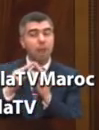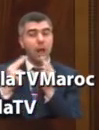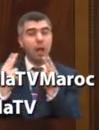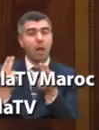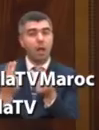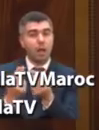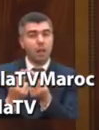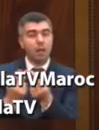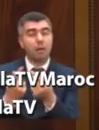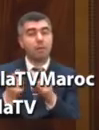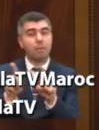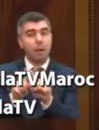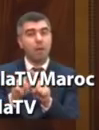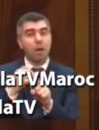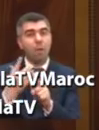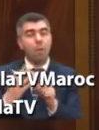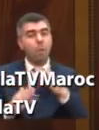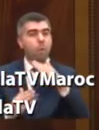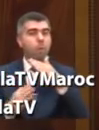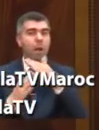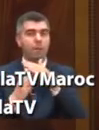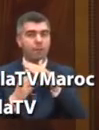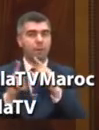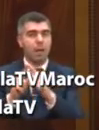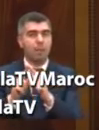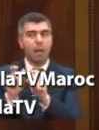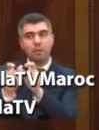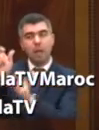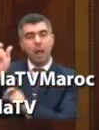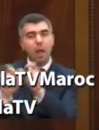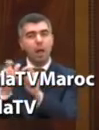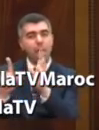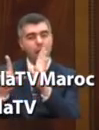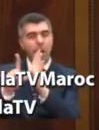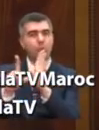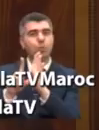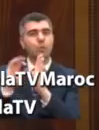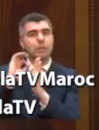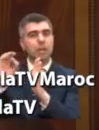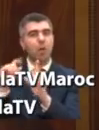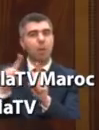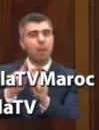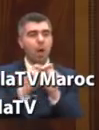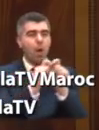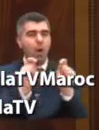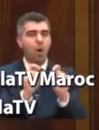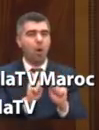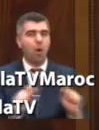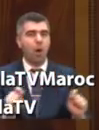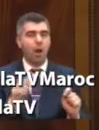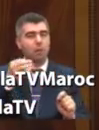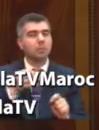إنهاء الاحتلال وإقرار حق الشعب الفلسطيني في دولته المستقلة وفي العيش بحرية